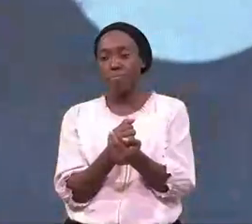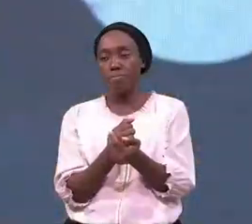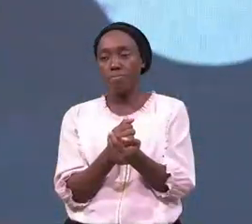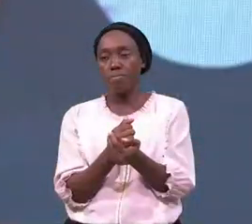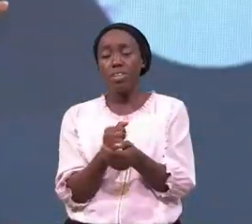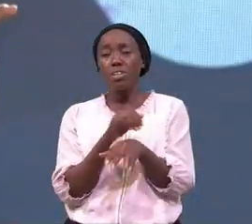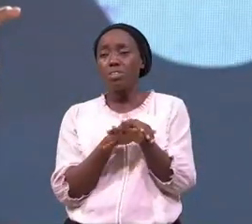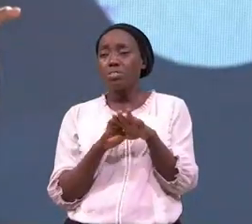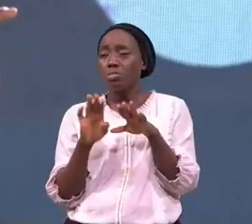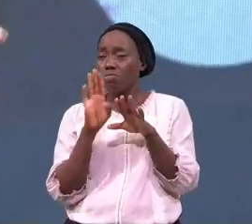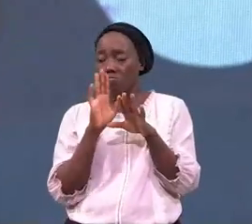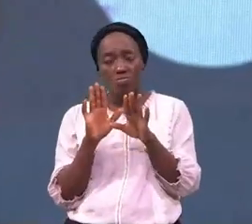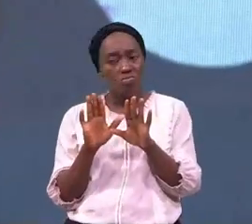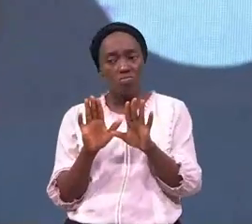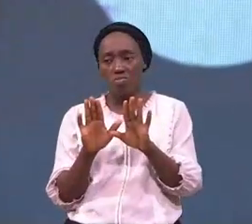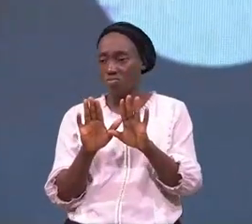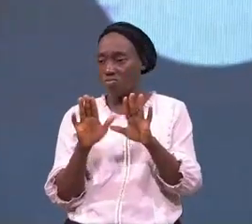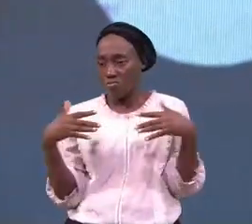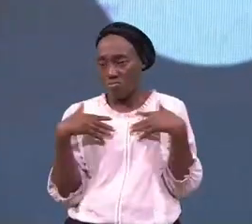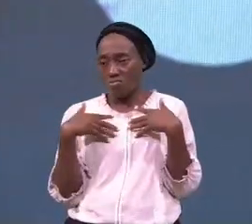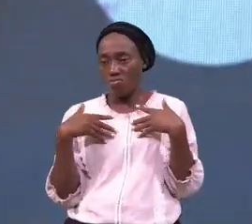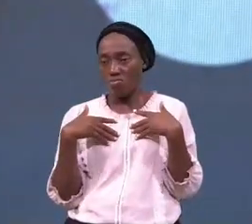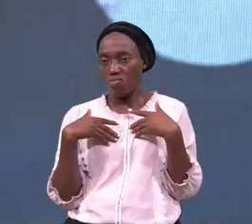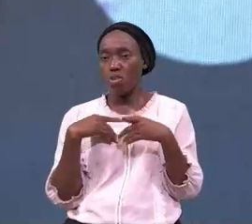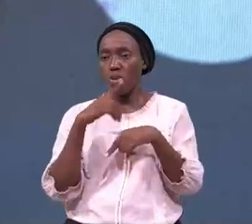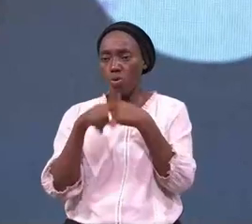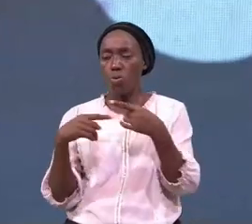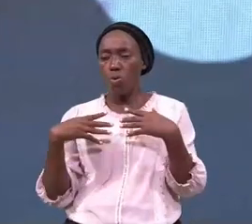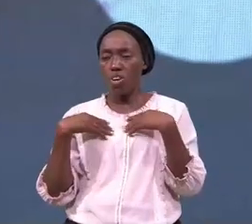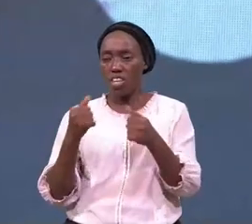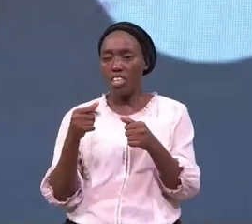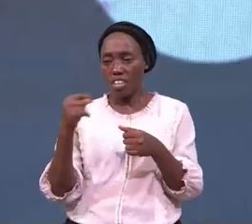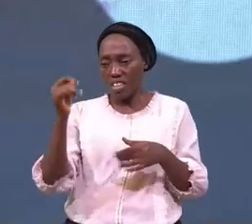N'aie pas peur maintenant. Va guérir les malades.